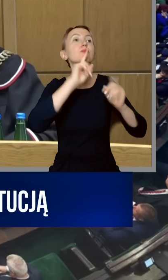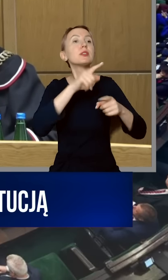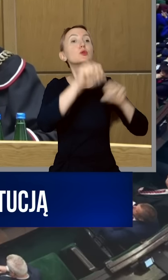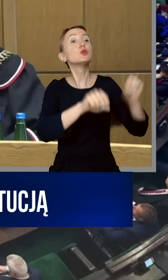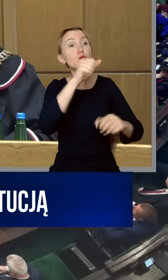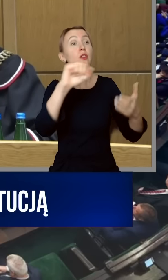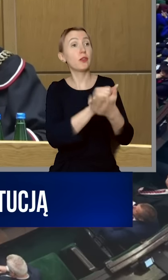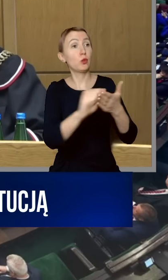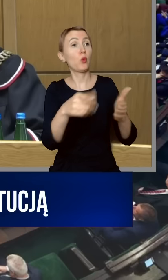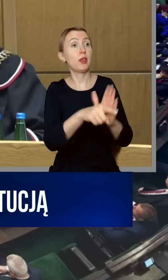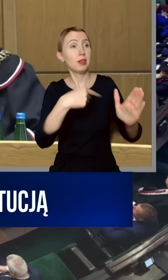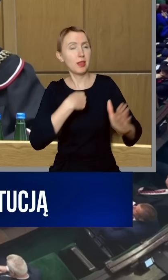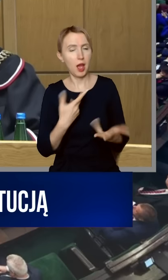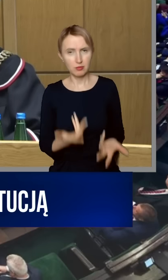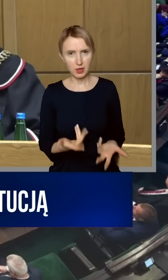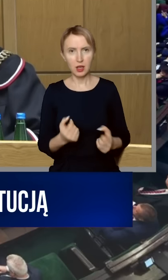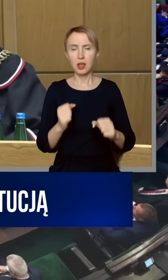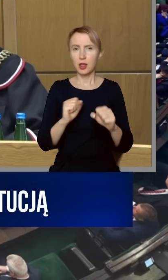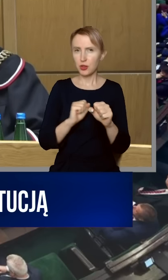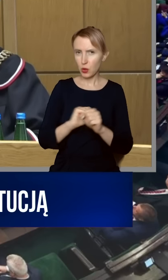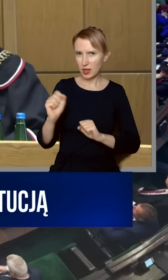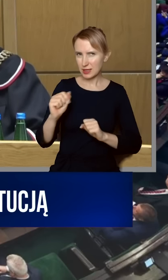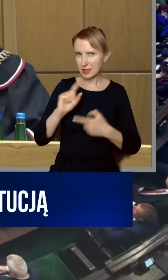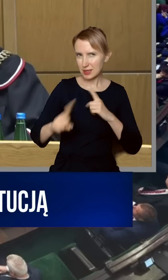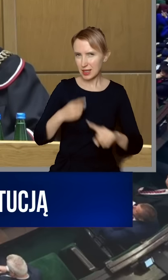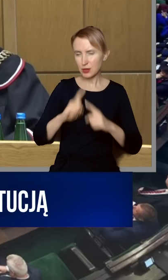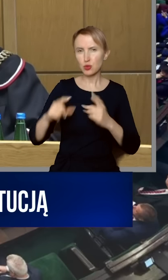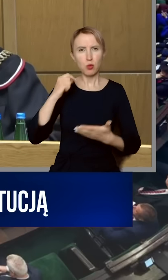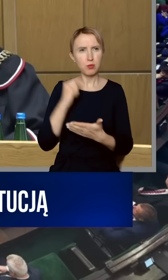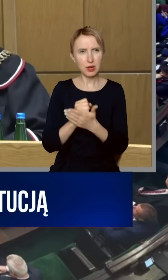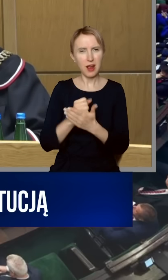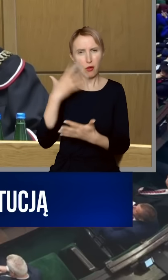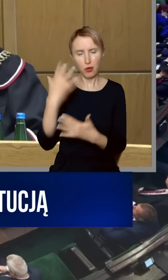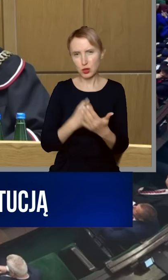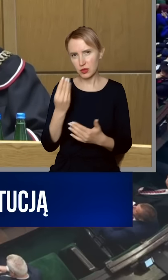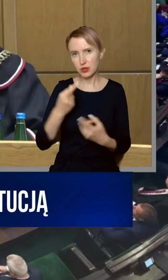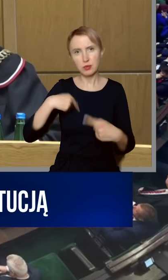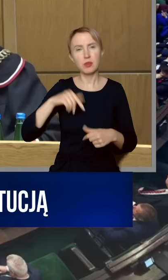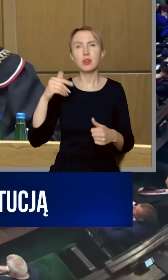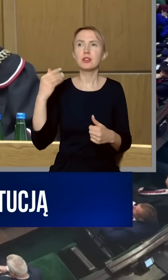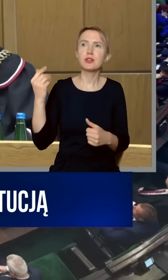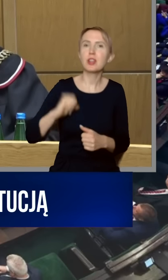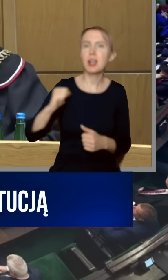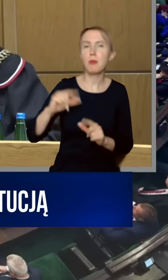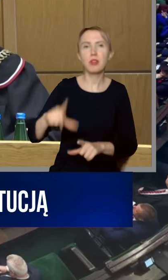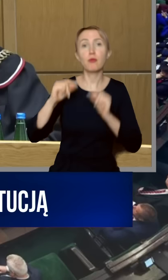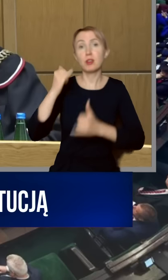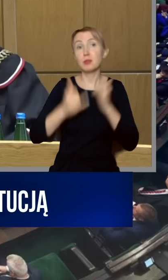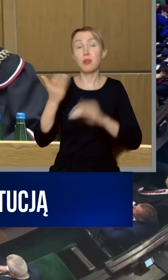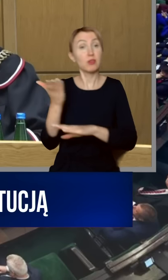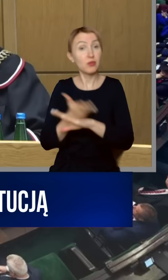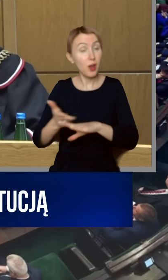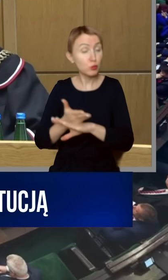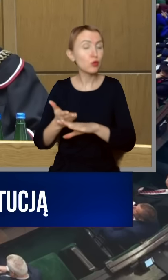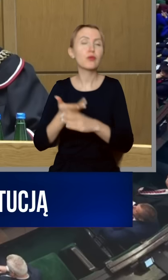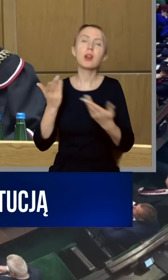jeszcze jest sens ta szermierka prawna? Czy już nie uznać, że po prostu czekamy na wybory, a jeżeli te będą sfałszowane, no to wtedy już się